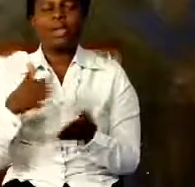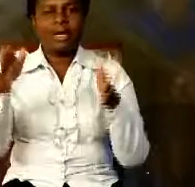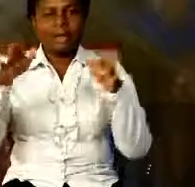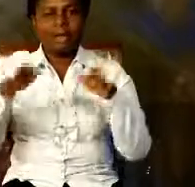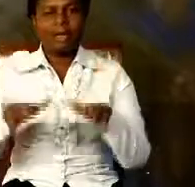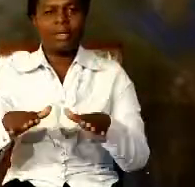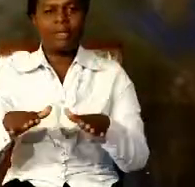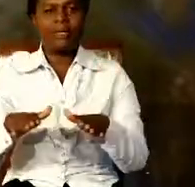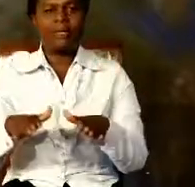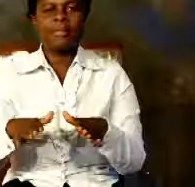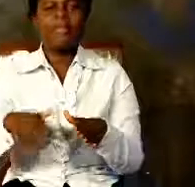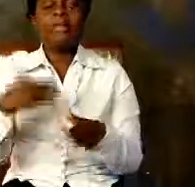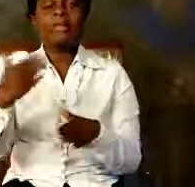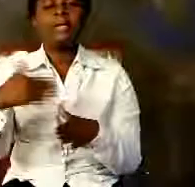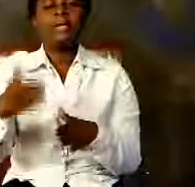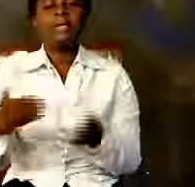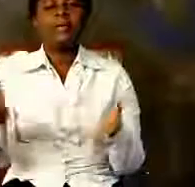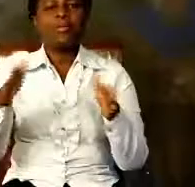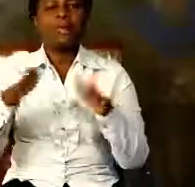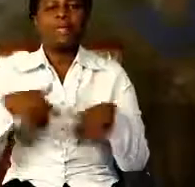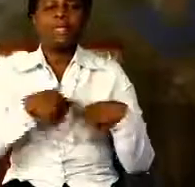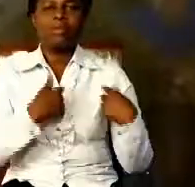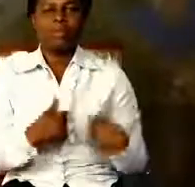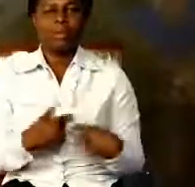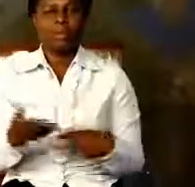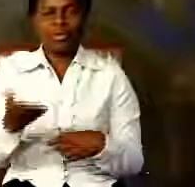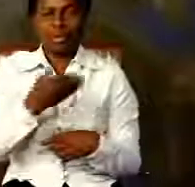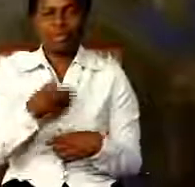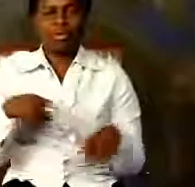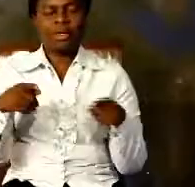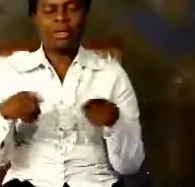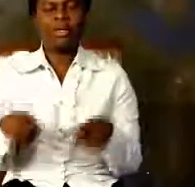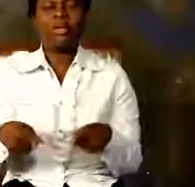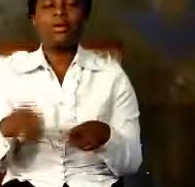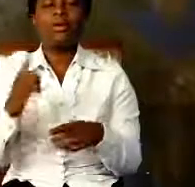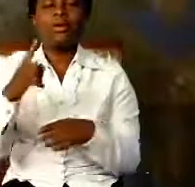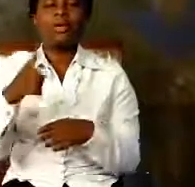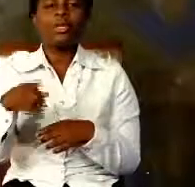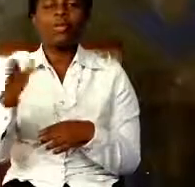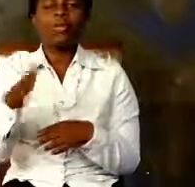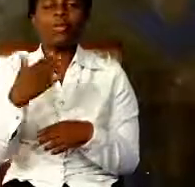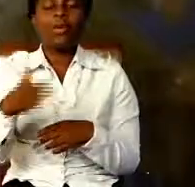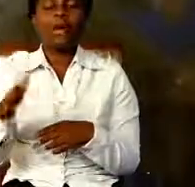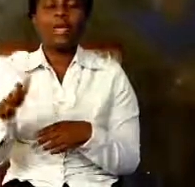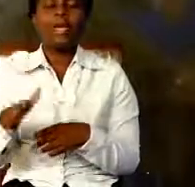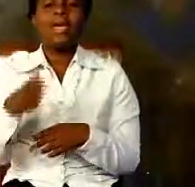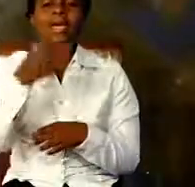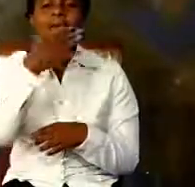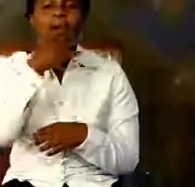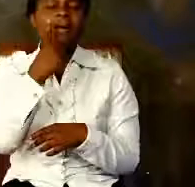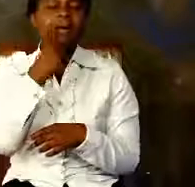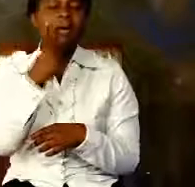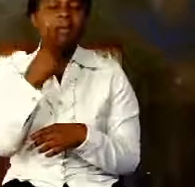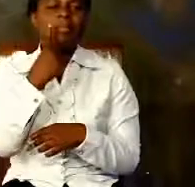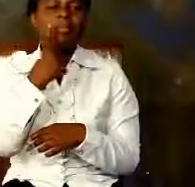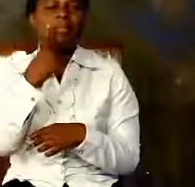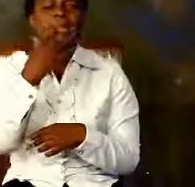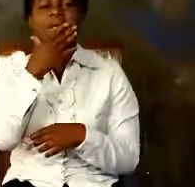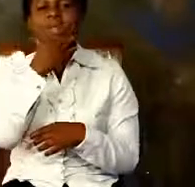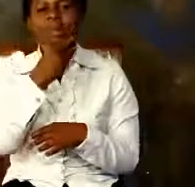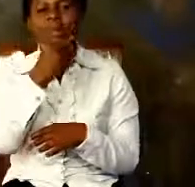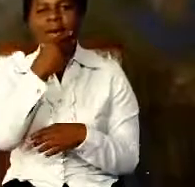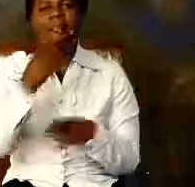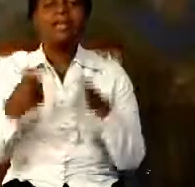itakayotubariki, itakayoendelea kubariki mioyo yetu. Na leo tunayo Amo Dorcas Choir ambayo inatoka